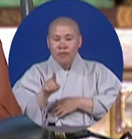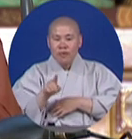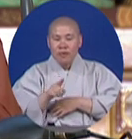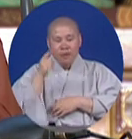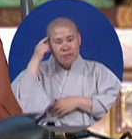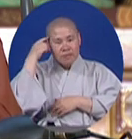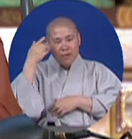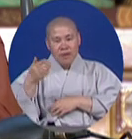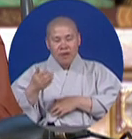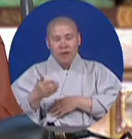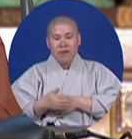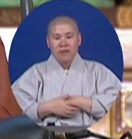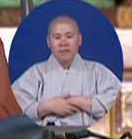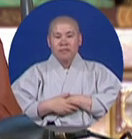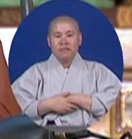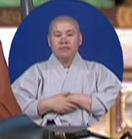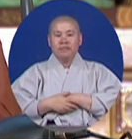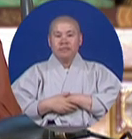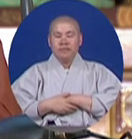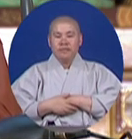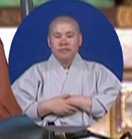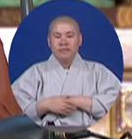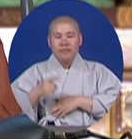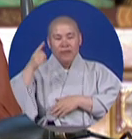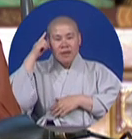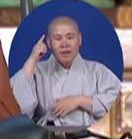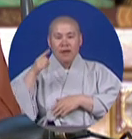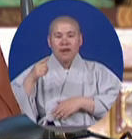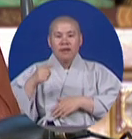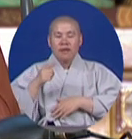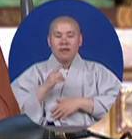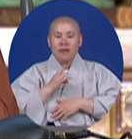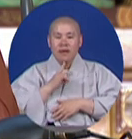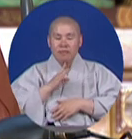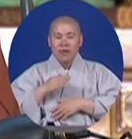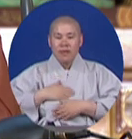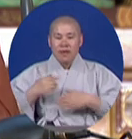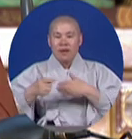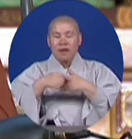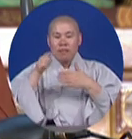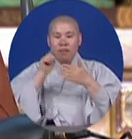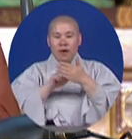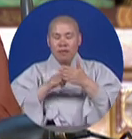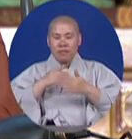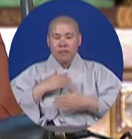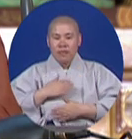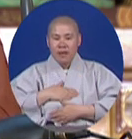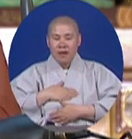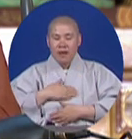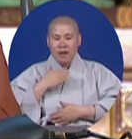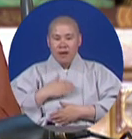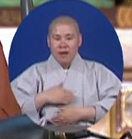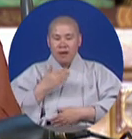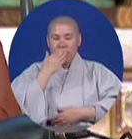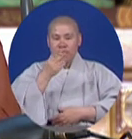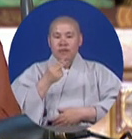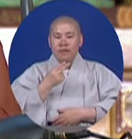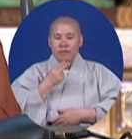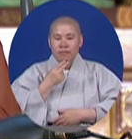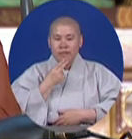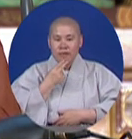거예요. 이미 자기 눈인데 어찌 다시 보기를 바라겠느냐 하는 것처럼 이미